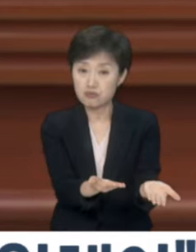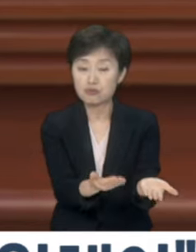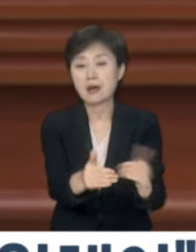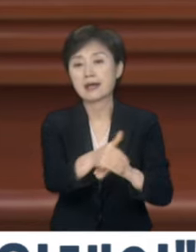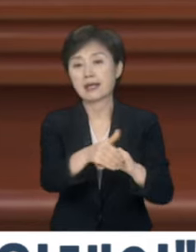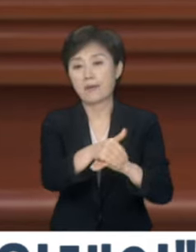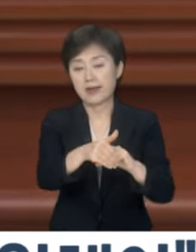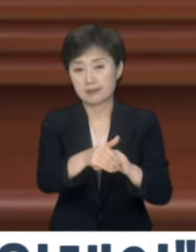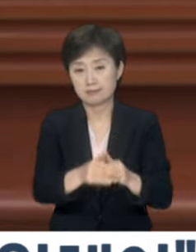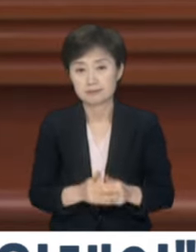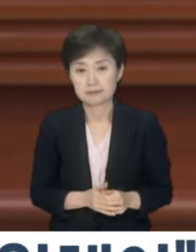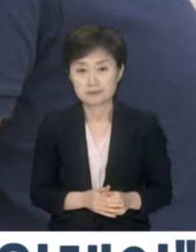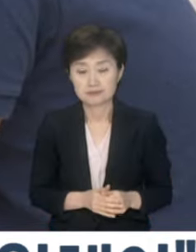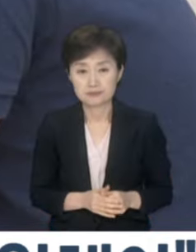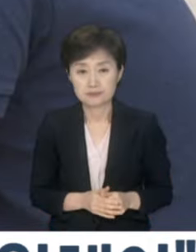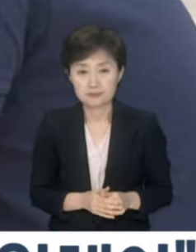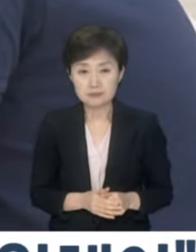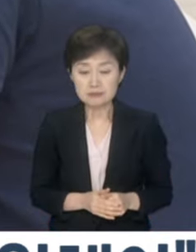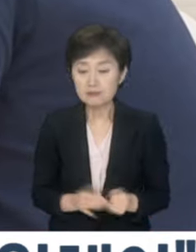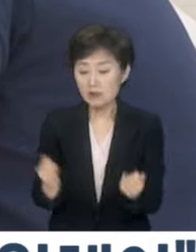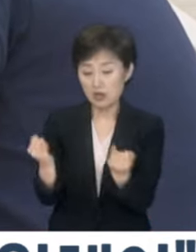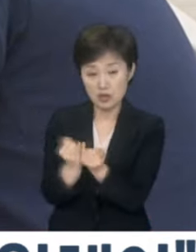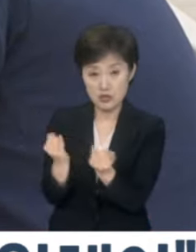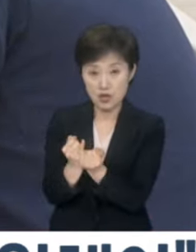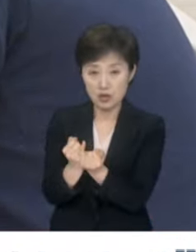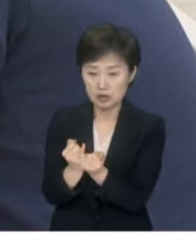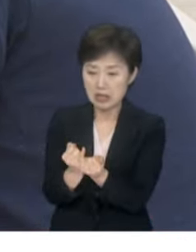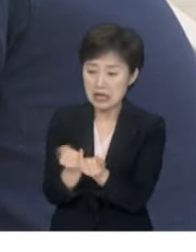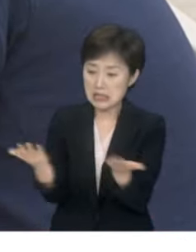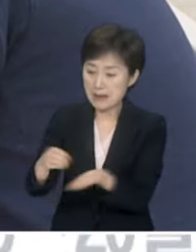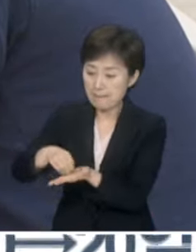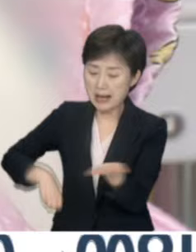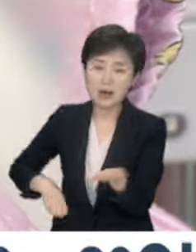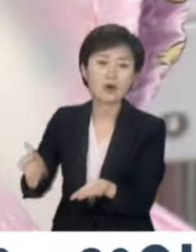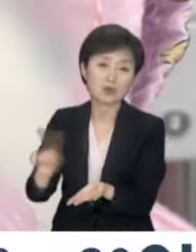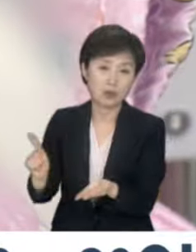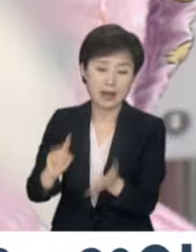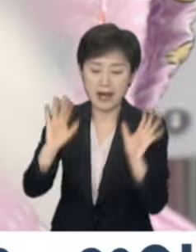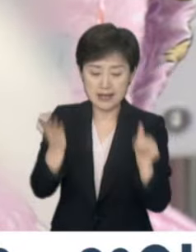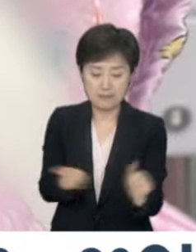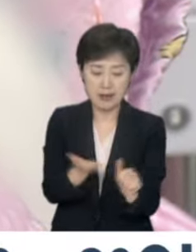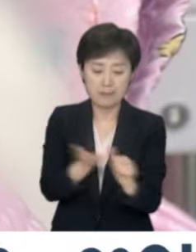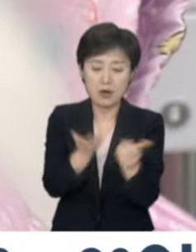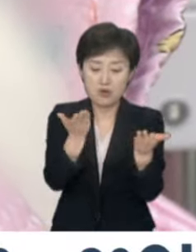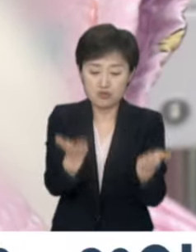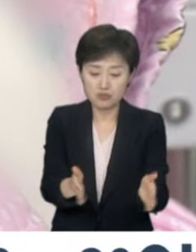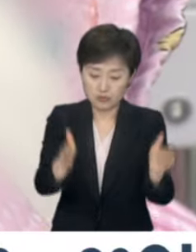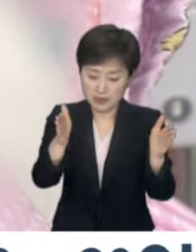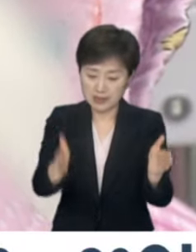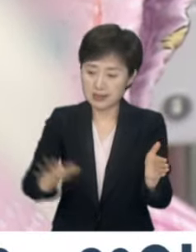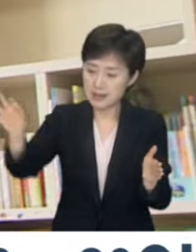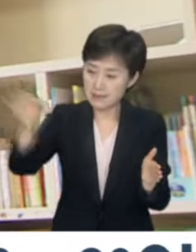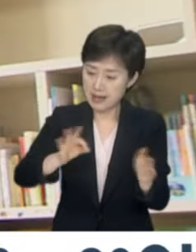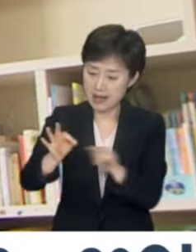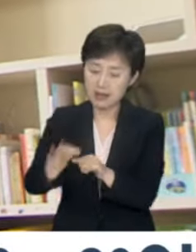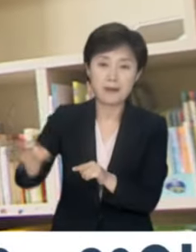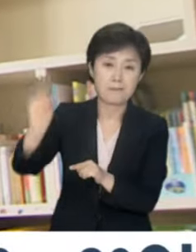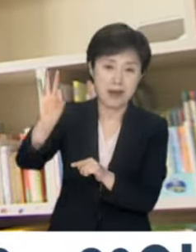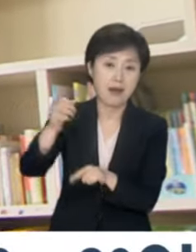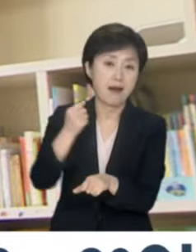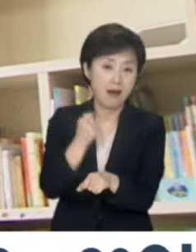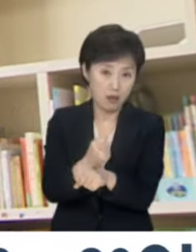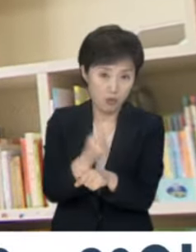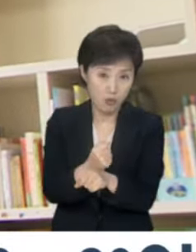플랫폼을 구축합니다 여성의 경력 단절을 맡기 위해 휴가 휴지 급여를 단계적으로 늘리고 현행